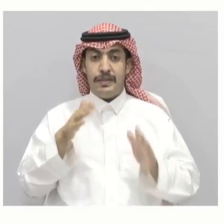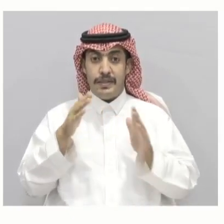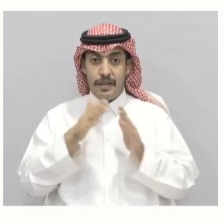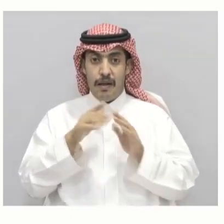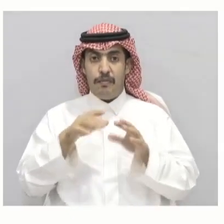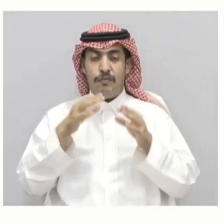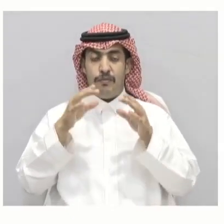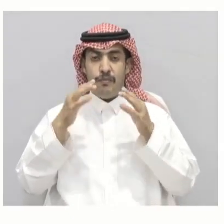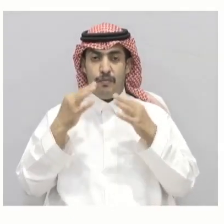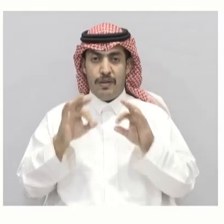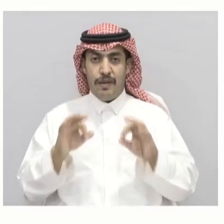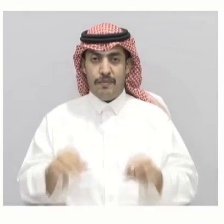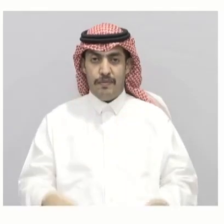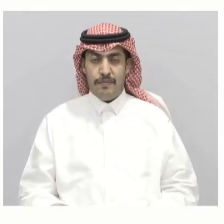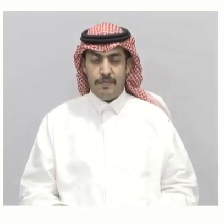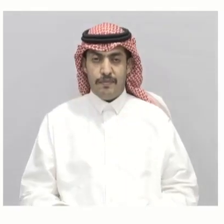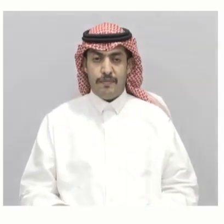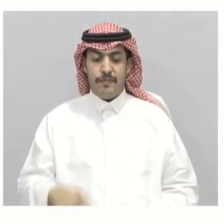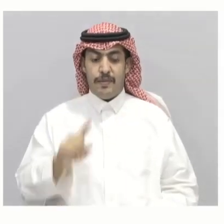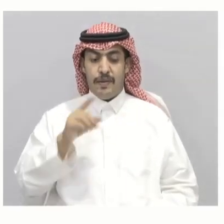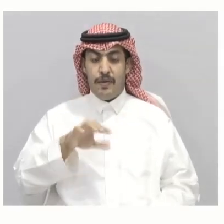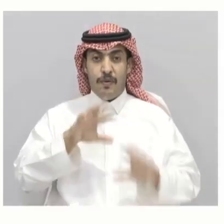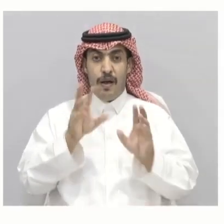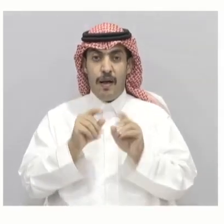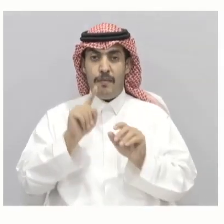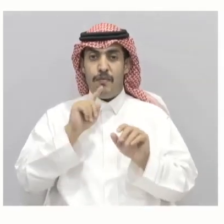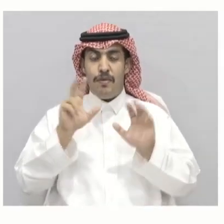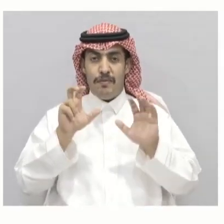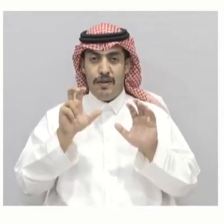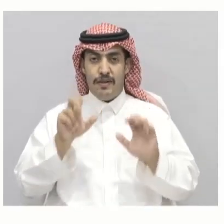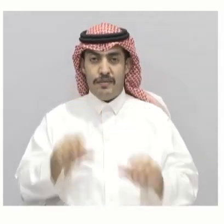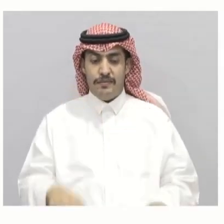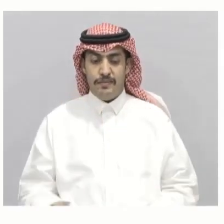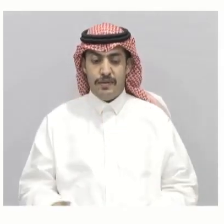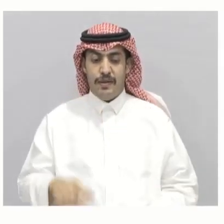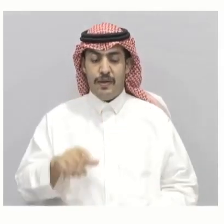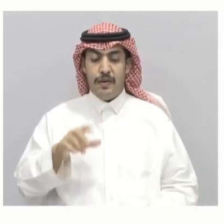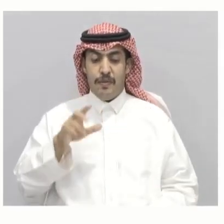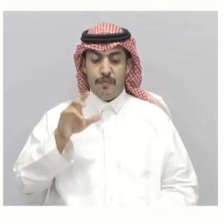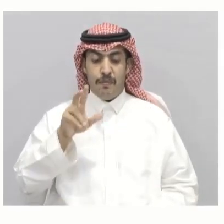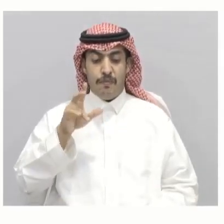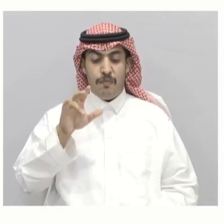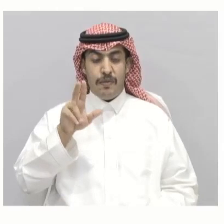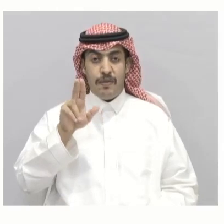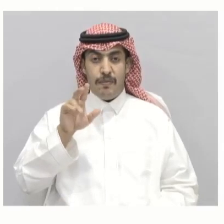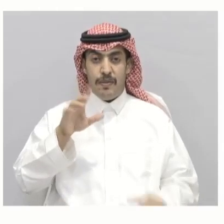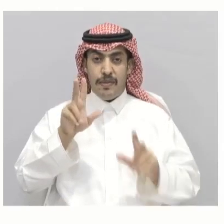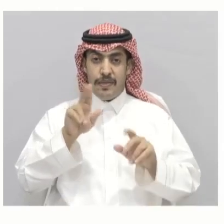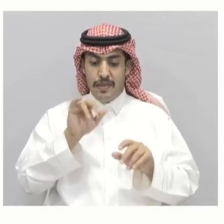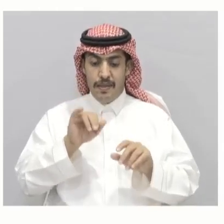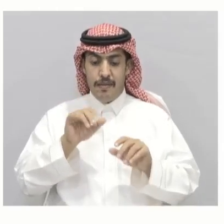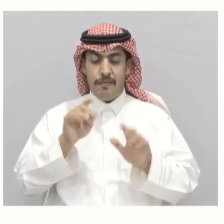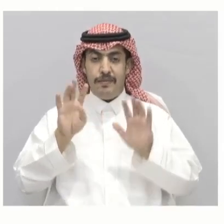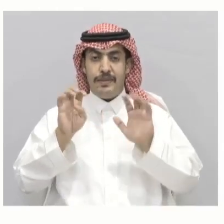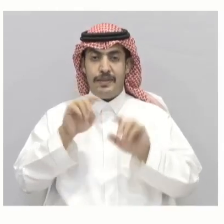المتكامله المتكاملتان 180 درجه والمتامتان 90 درجه